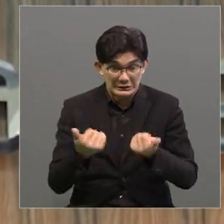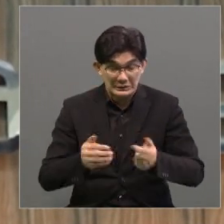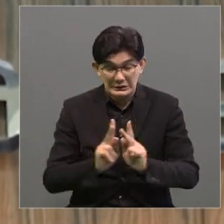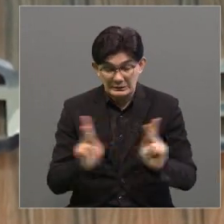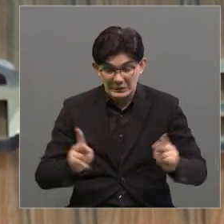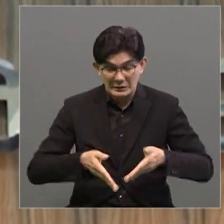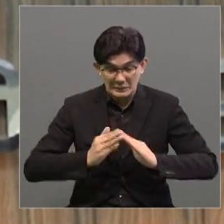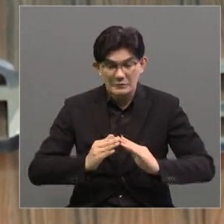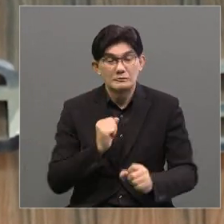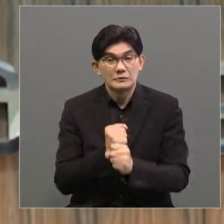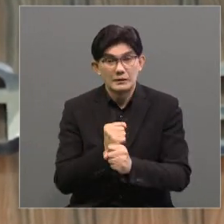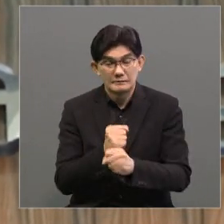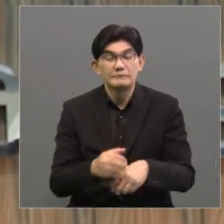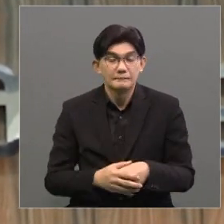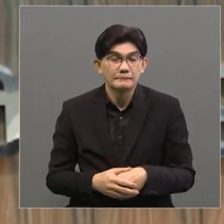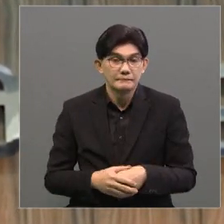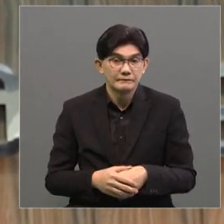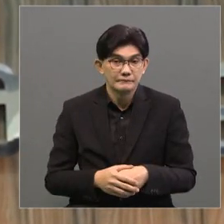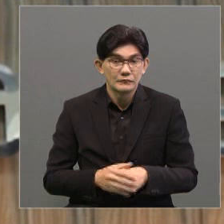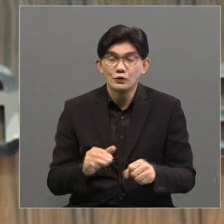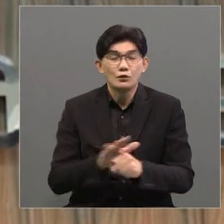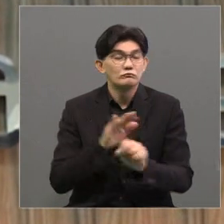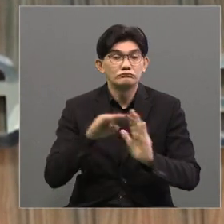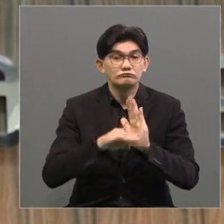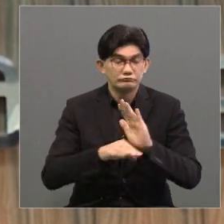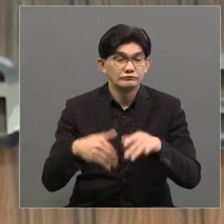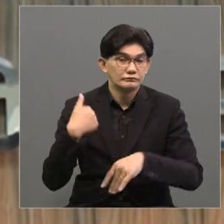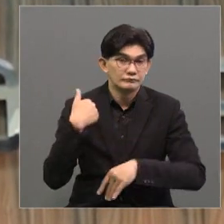แล้วก็ให้ดำเนินการโดยครบถ้วนครับ